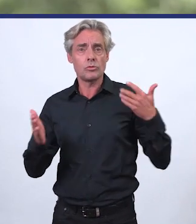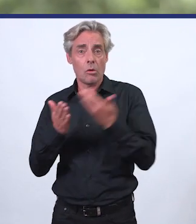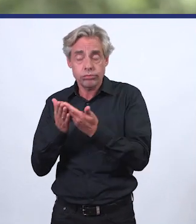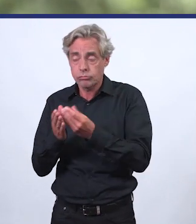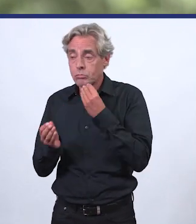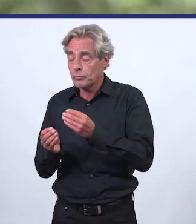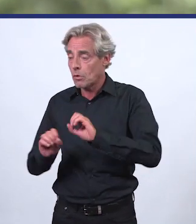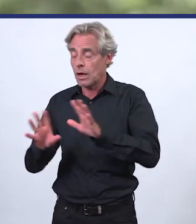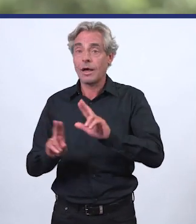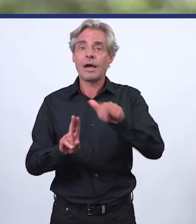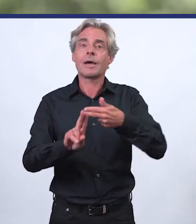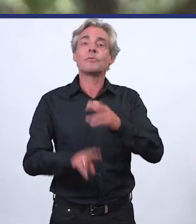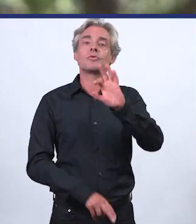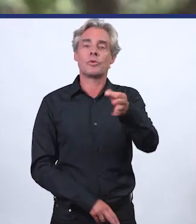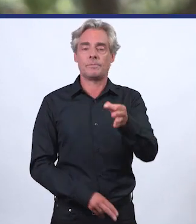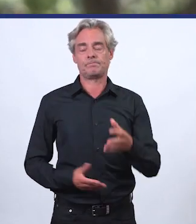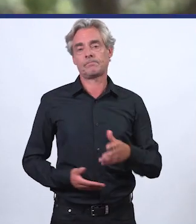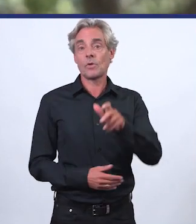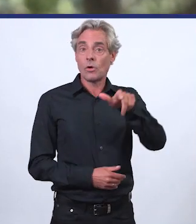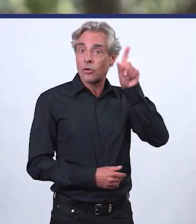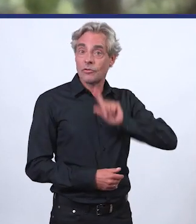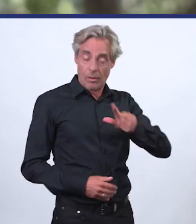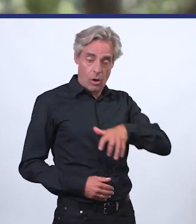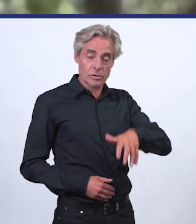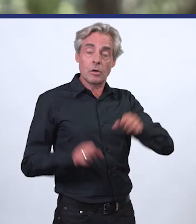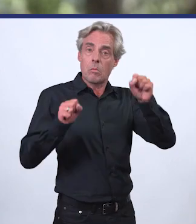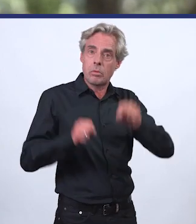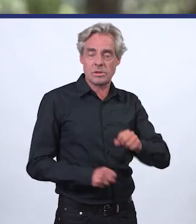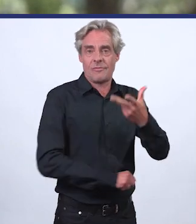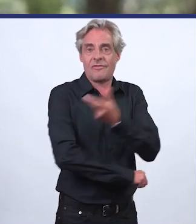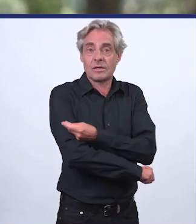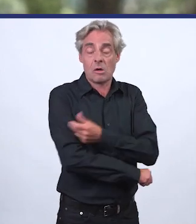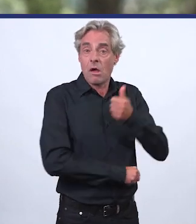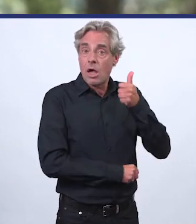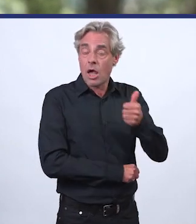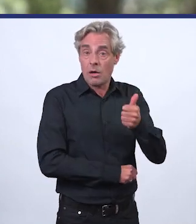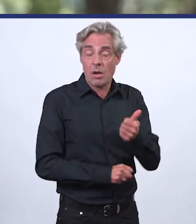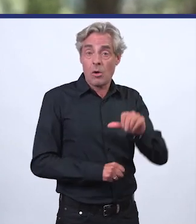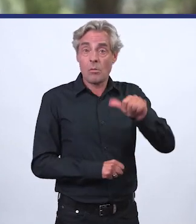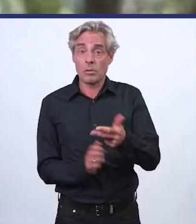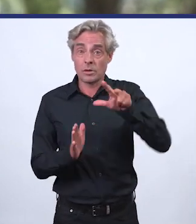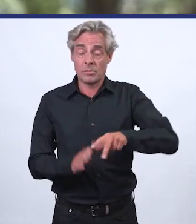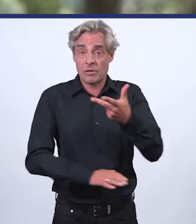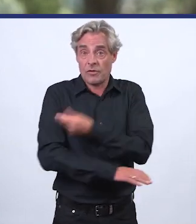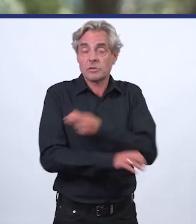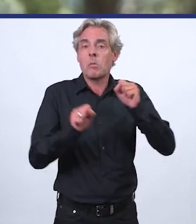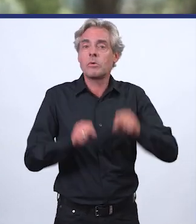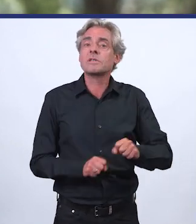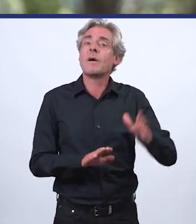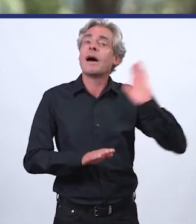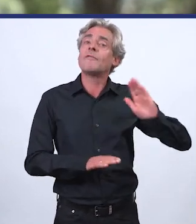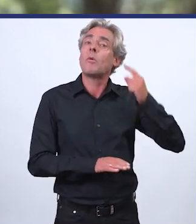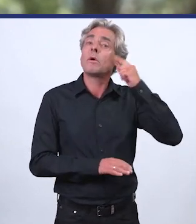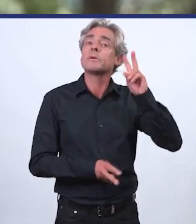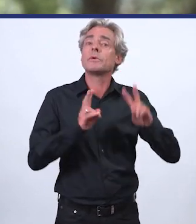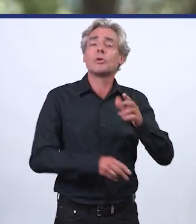depuis plusieurs mois, la réponse est positive. Une femme enceinte peut se vacciner, elle peut en fait se vacciner dès le premier trimestre. Dans un premier temps,